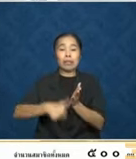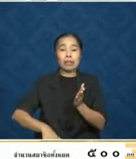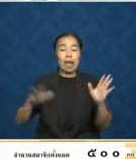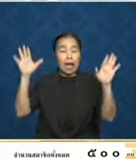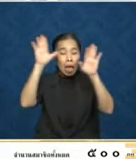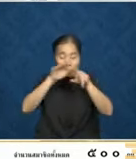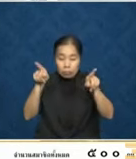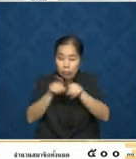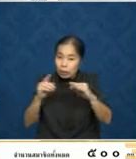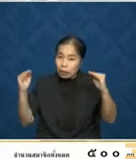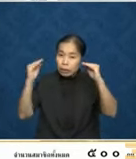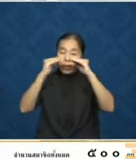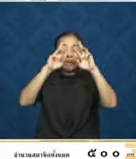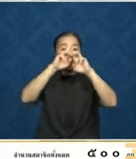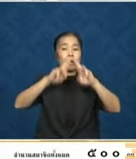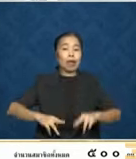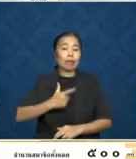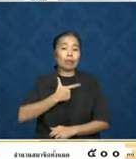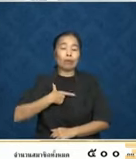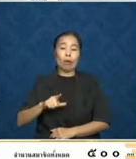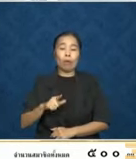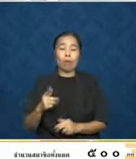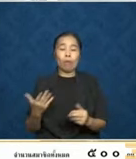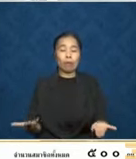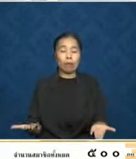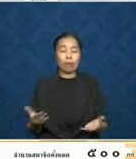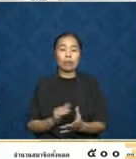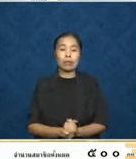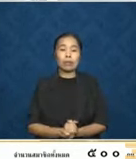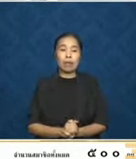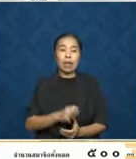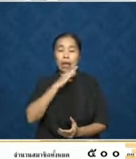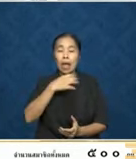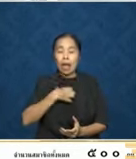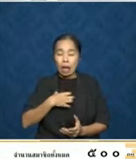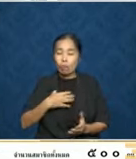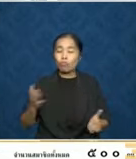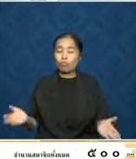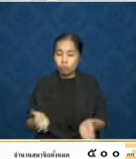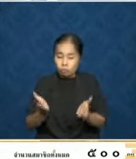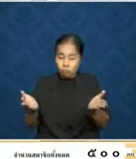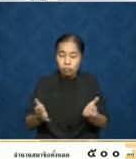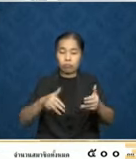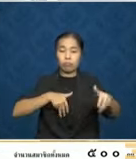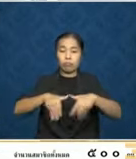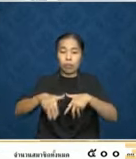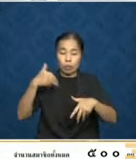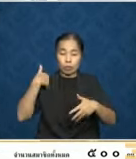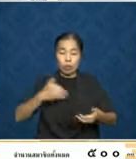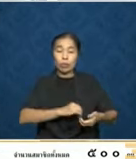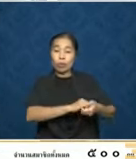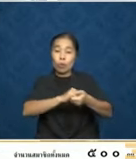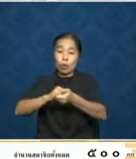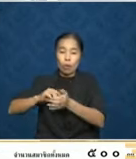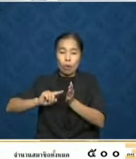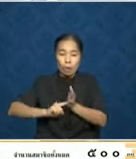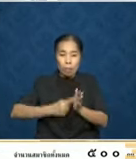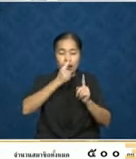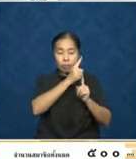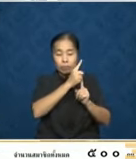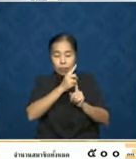ครับท่านประธานโรงเรือนเหล่านี้ครับถ้าจะส่งเสริมให้ประชาชนมีส่วนร่วมตั้งแต่ต้นนะครับผมคิดว่